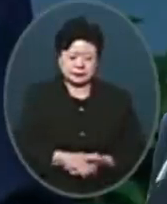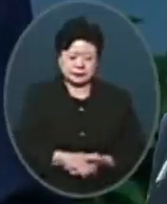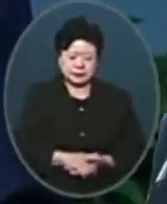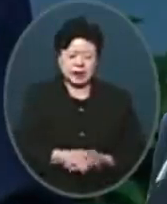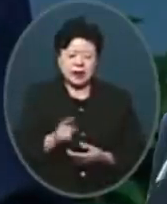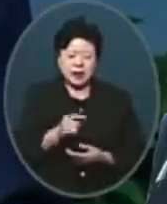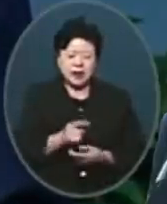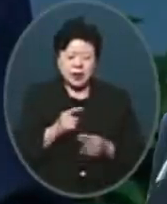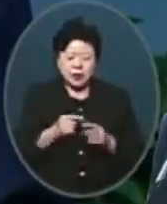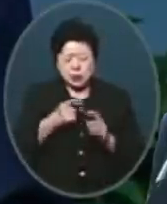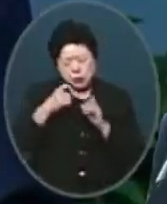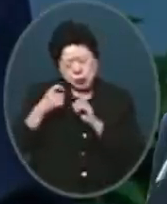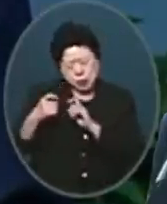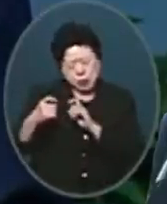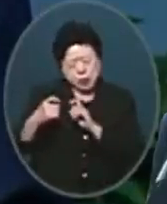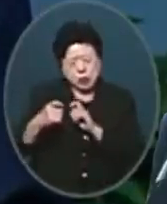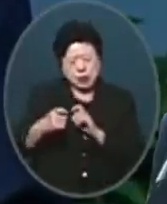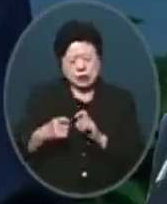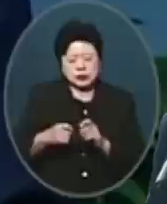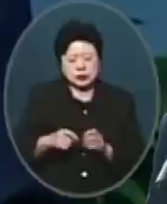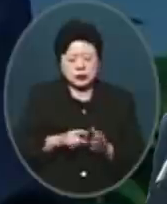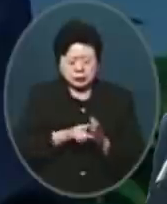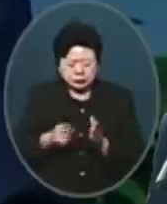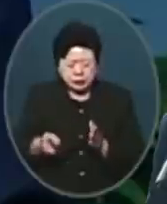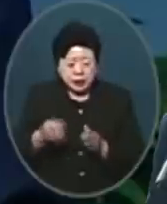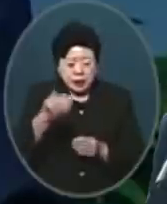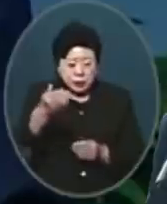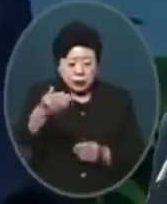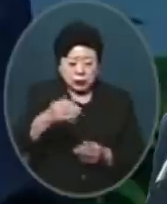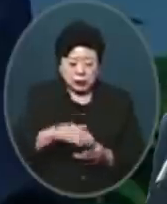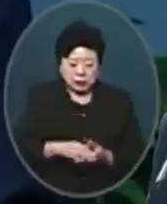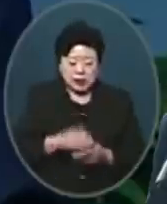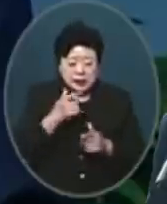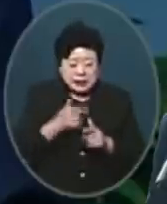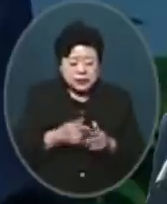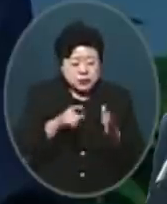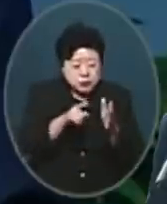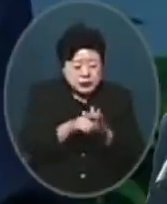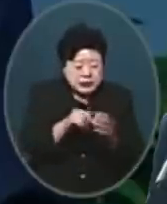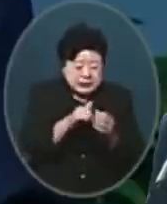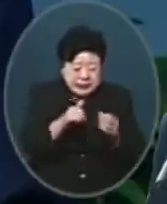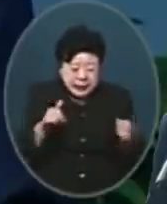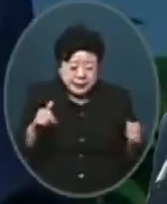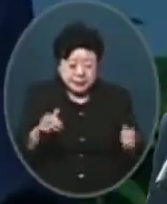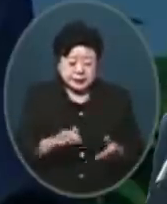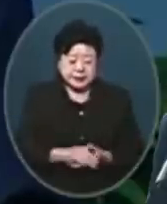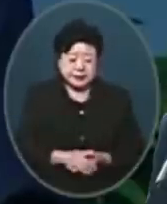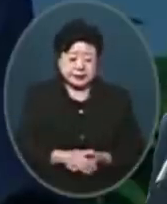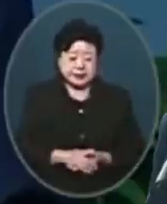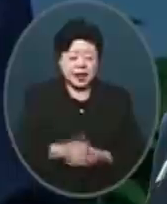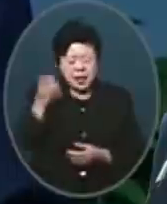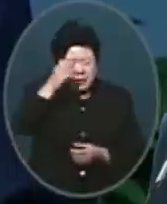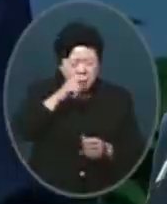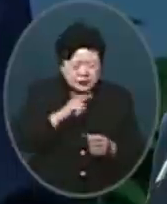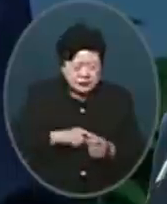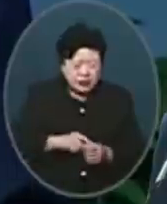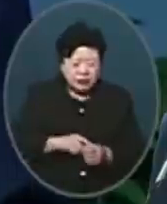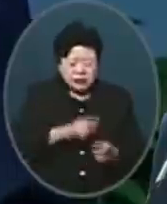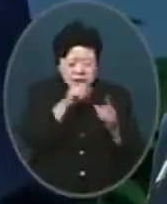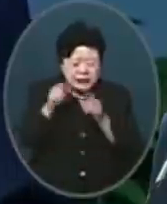어찌인지 꿰어서 타락을 시켜야 되겠다고 예수를 믿는 사람의 영적